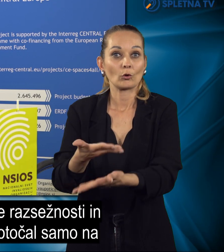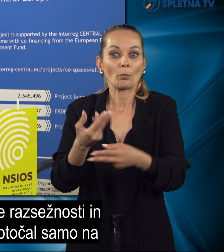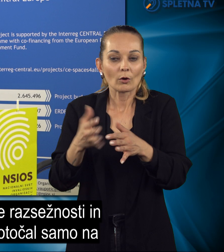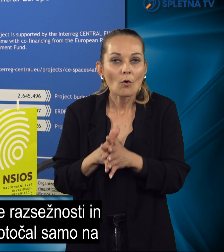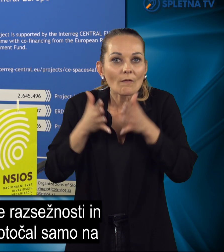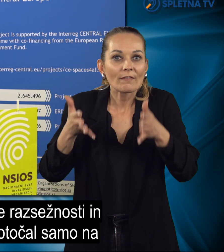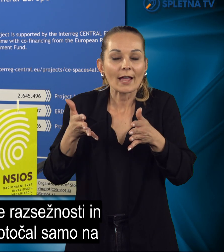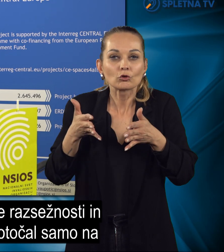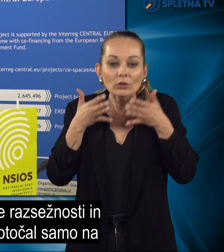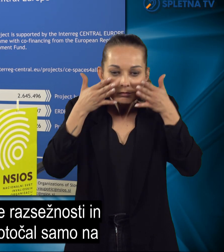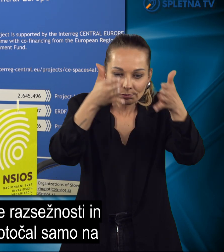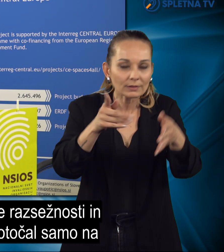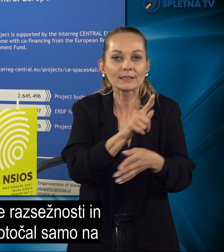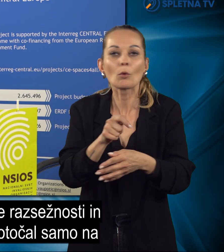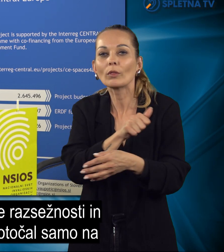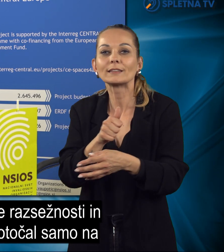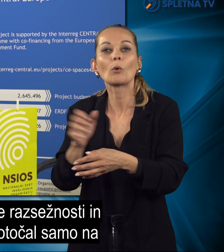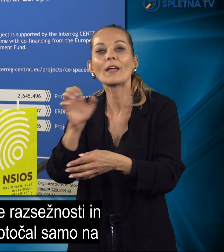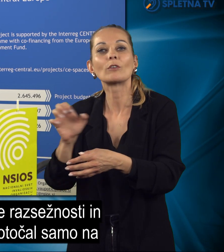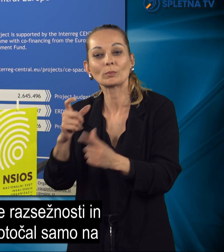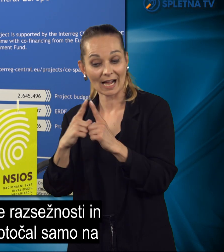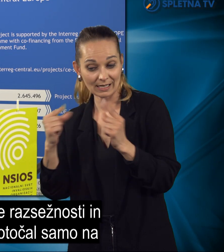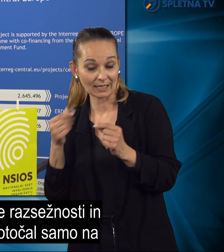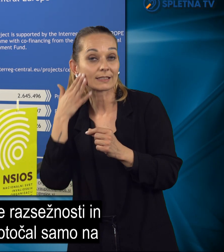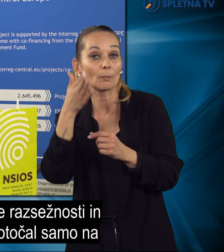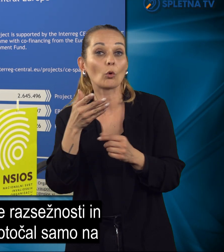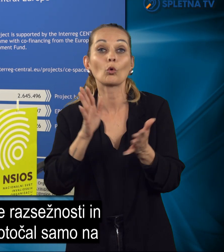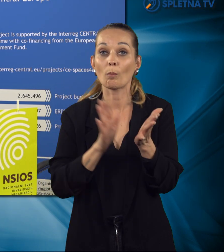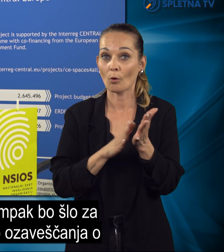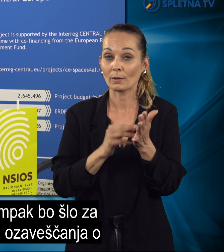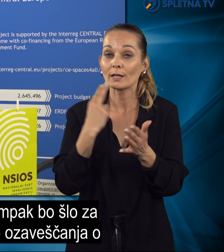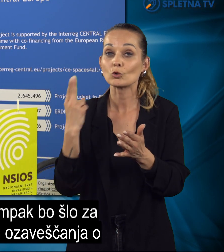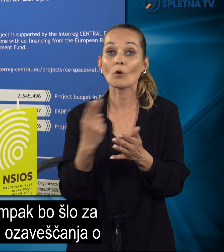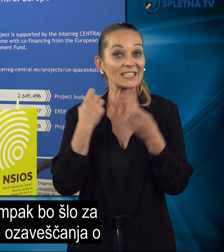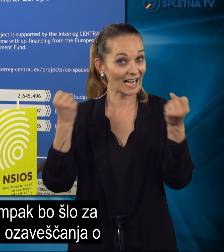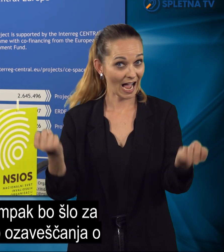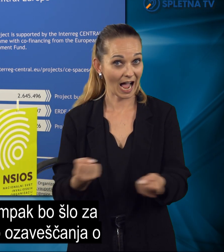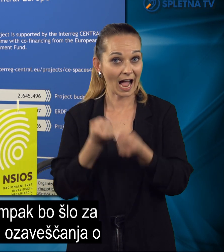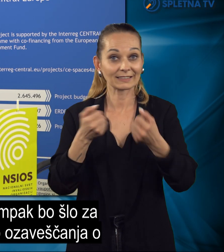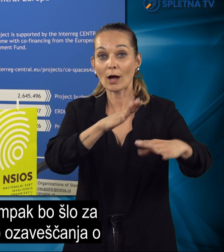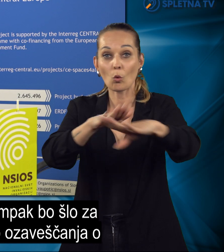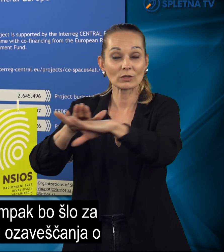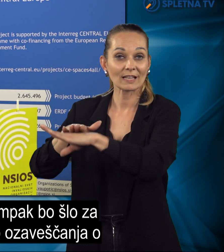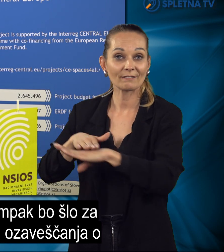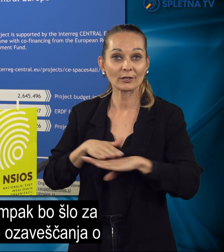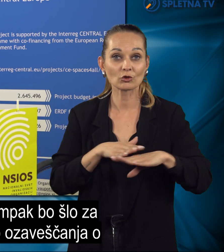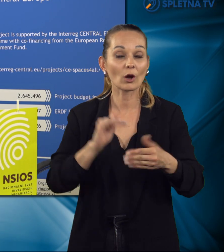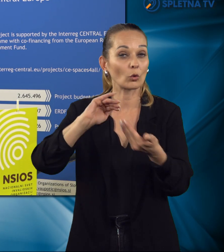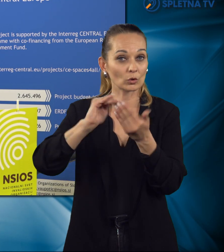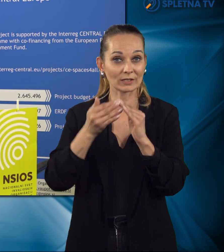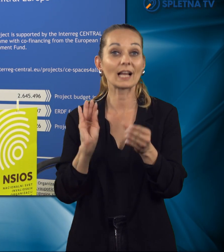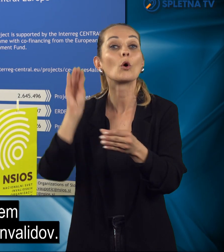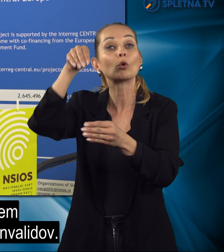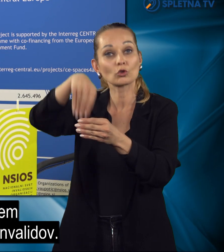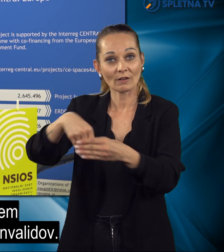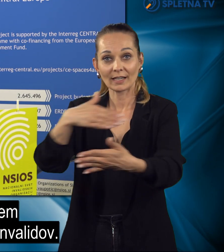dobil večje razsežnosti, ne bo več fokusiran samo na evropsko kartico, ampak bo šlo za vseslovensko akcijo ozaveščanja